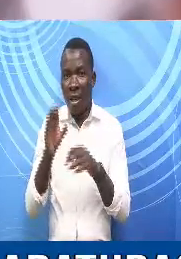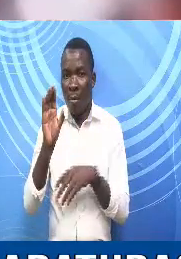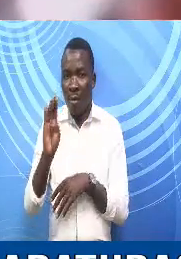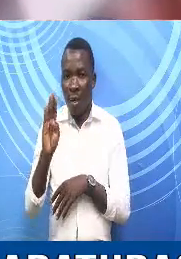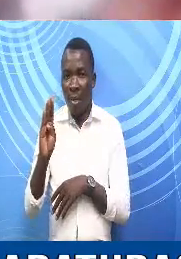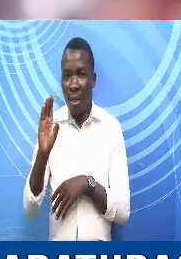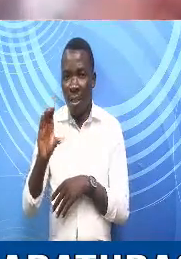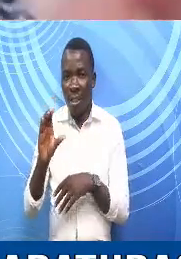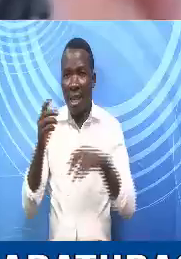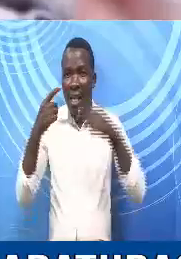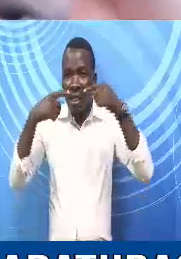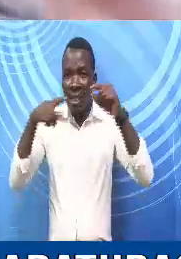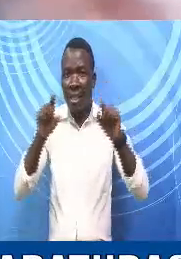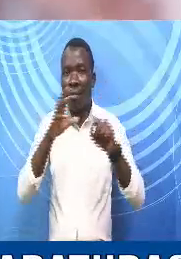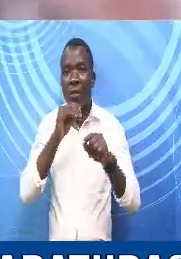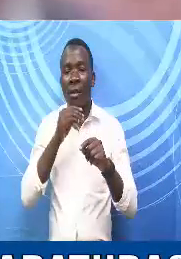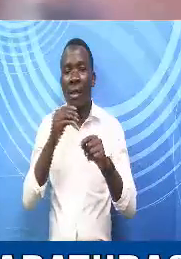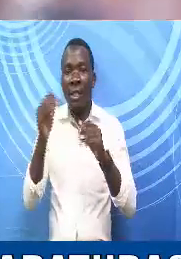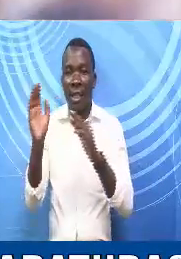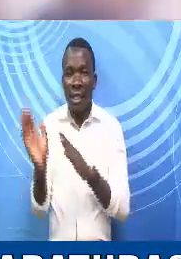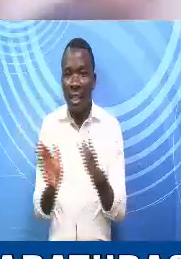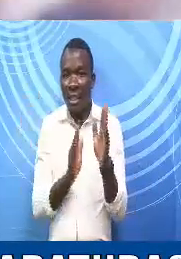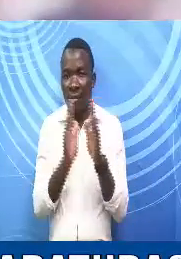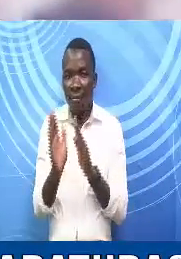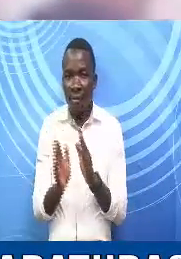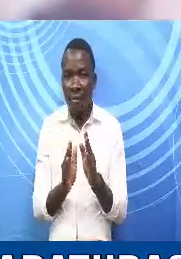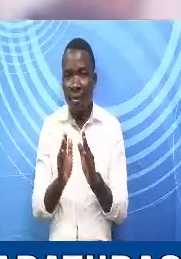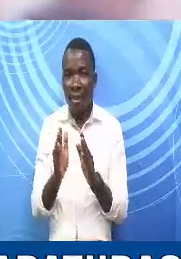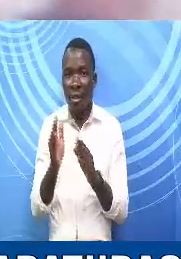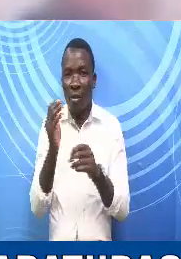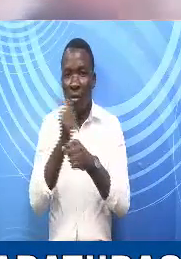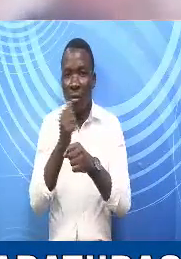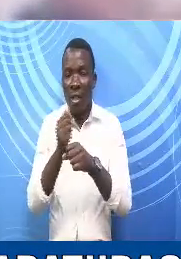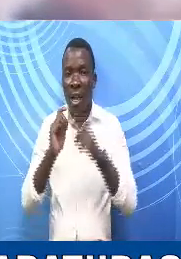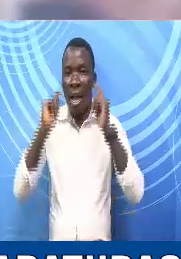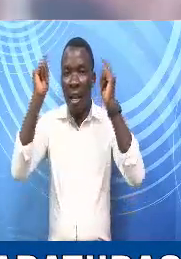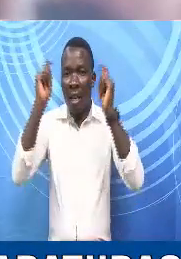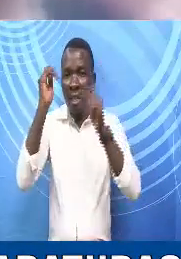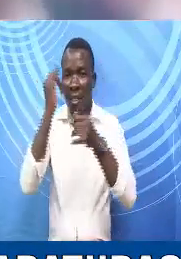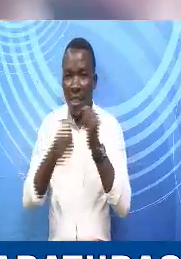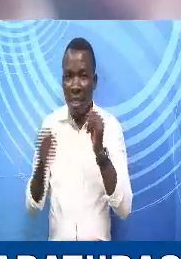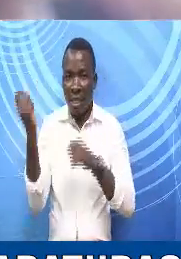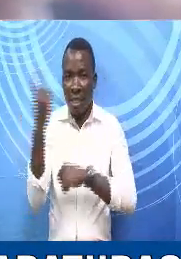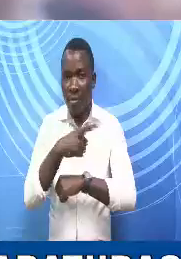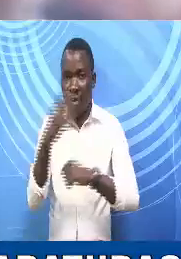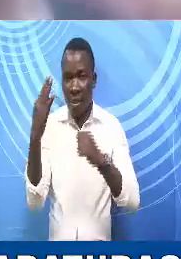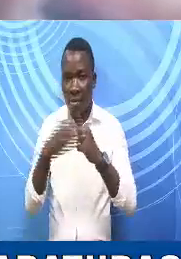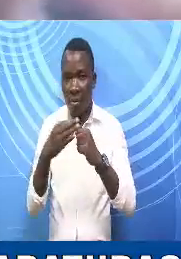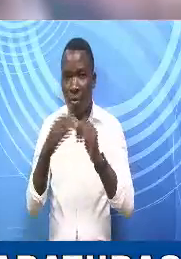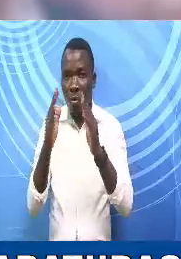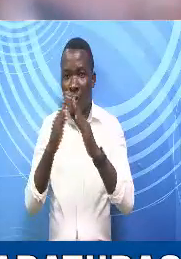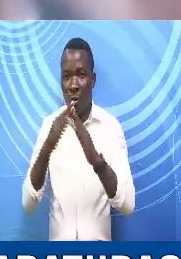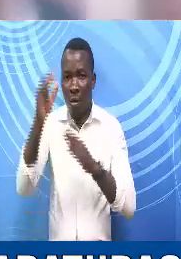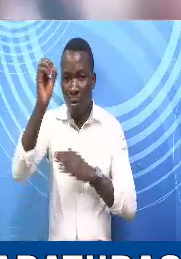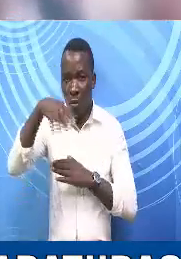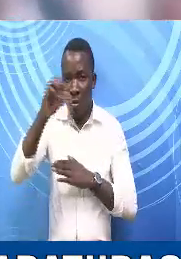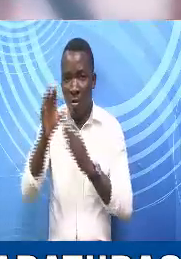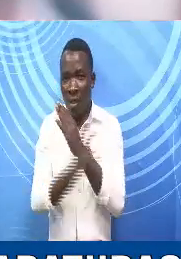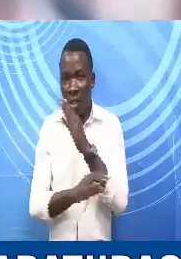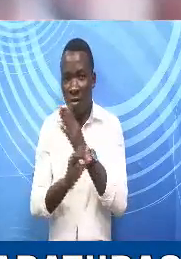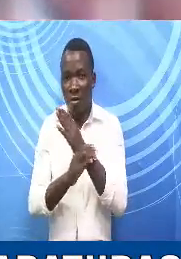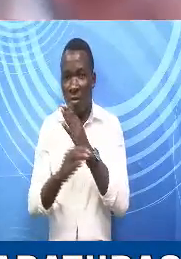mugabo yateganyaga kuyobora imyigaragambyo yari kuzamara iminsi 8 mu murwa mukuru Dar es Salaam. Polisi yataye muri yombi